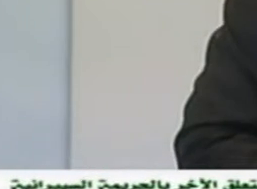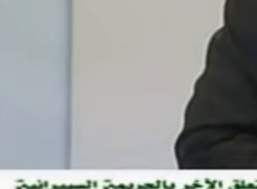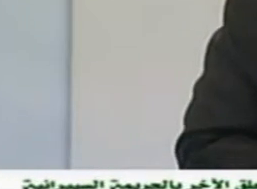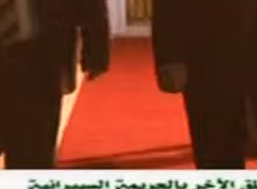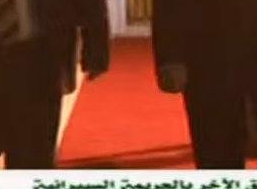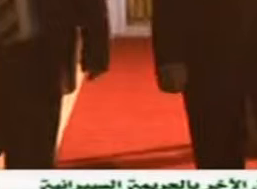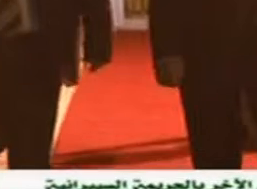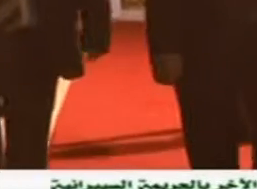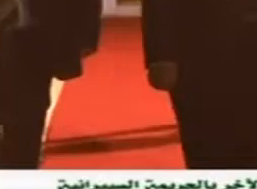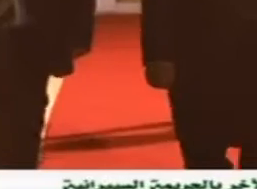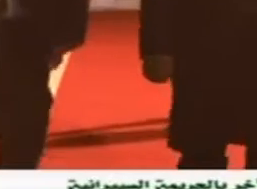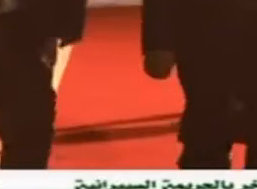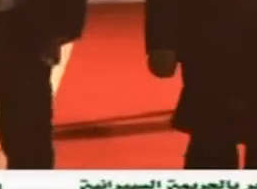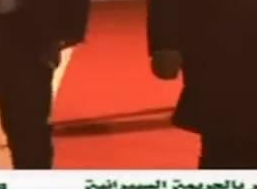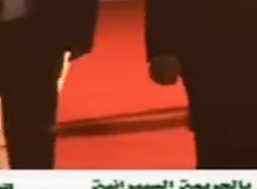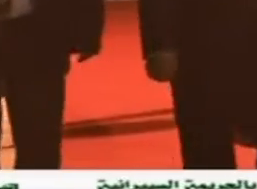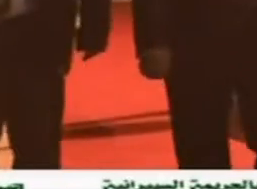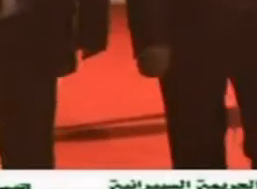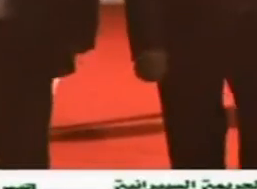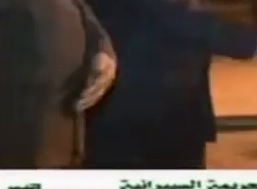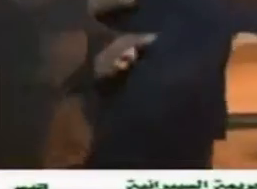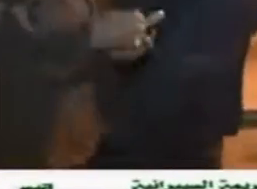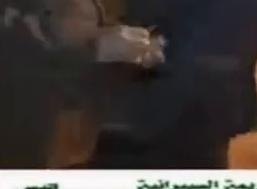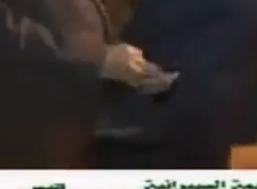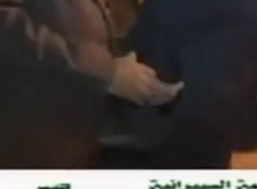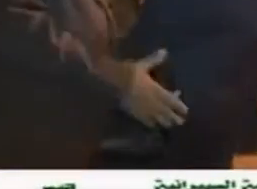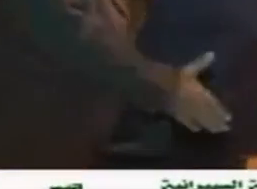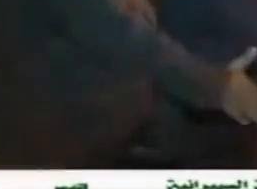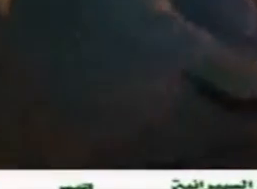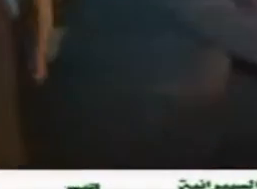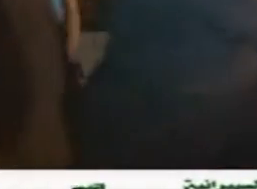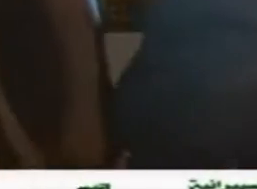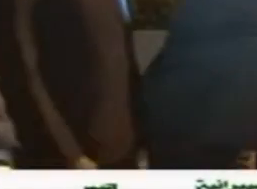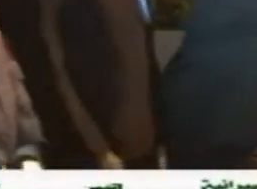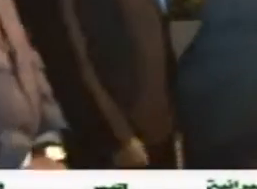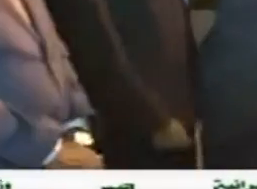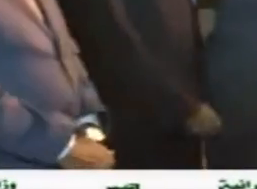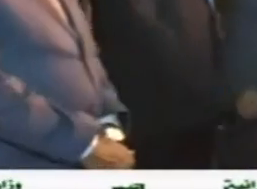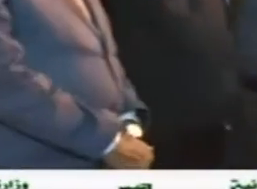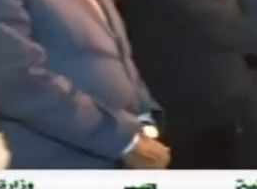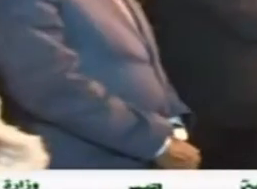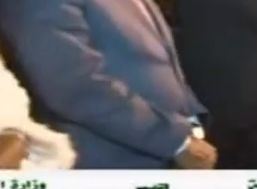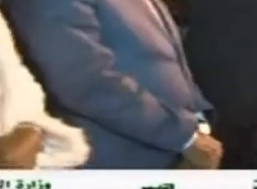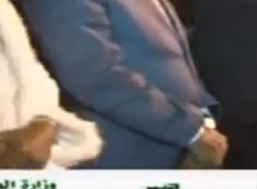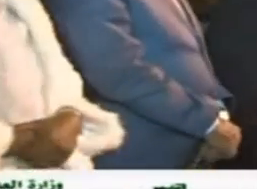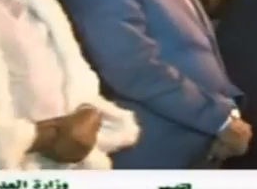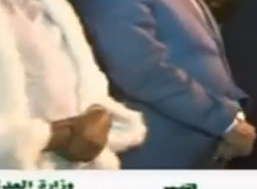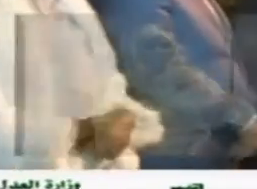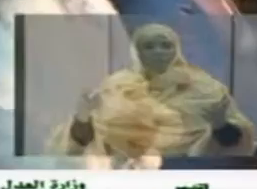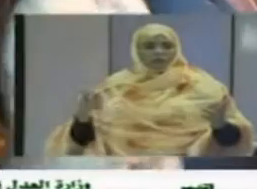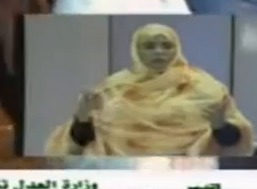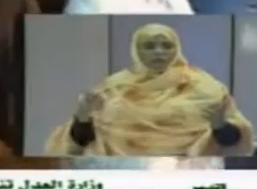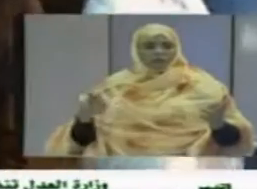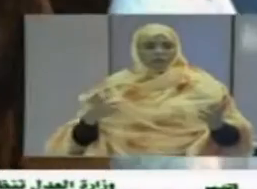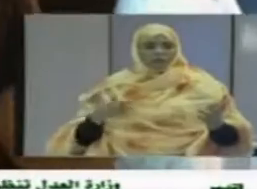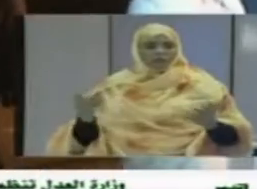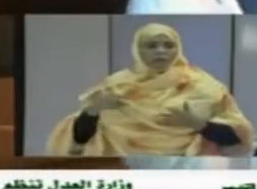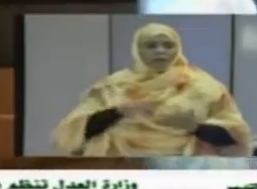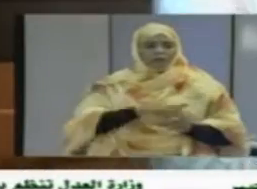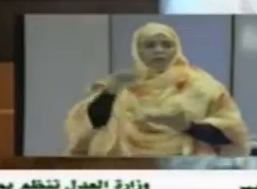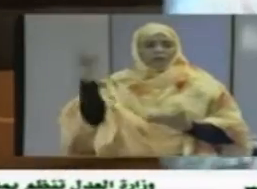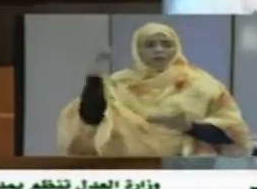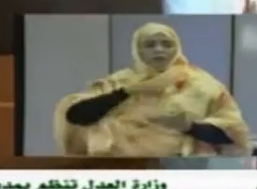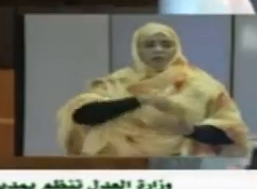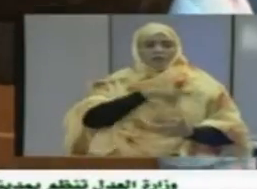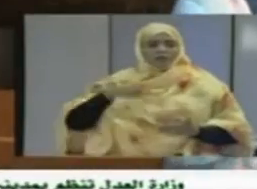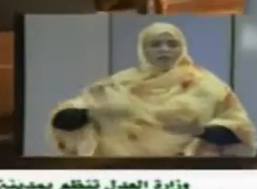رئيس الجمهوريه يغادر نواكشو متوجها الى جنوب افريقيا للمشاركه في قمه منتدى التعاون الصيني الافريقي